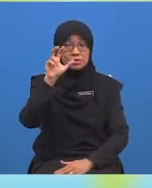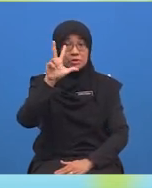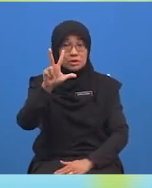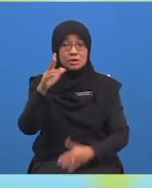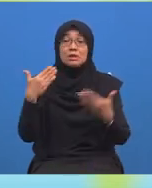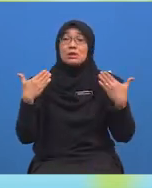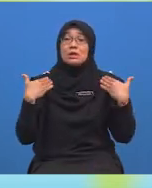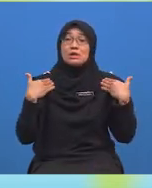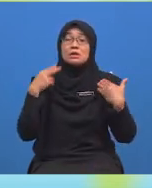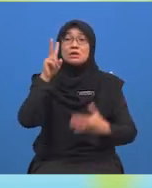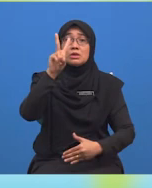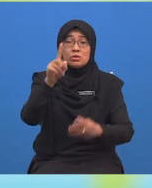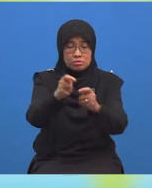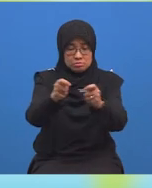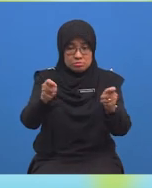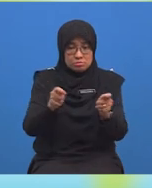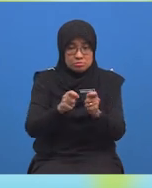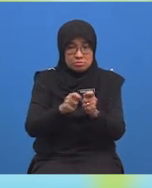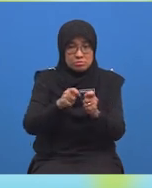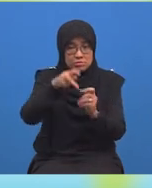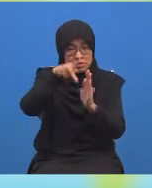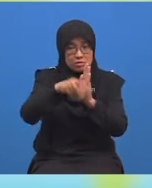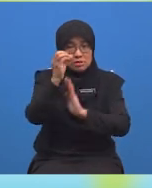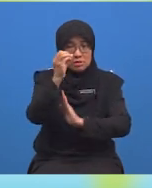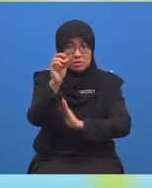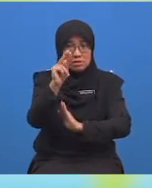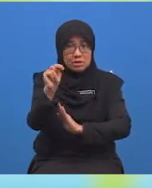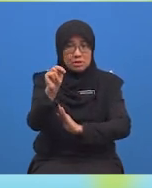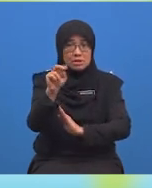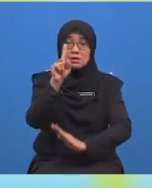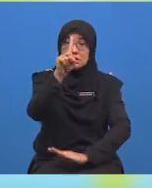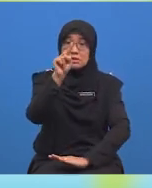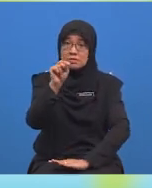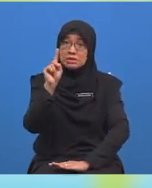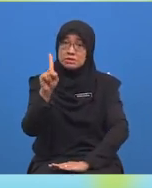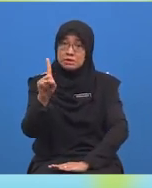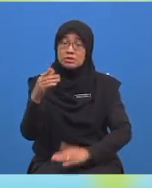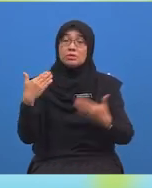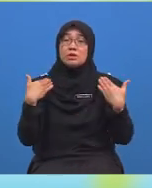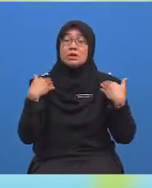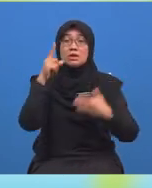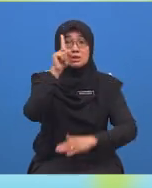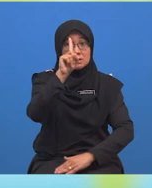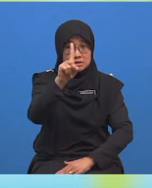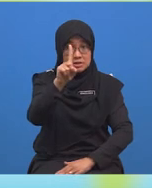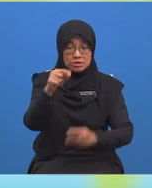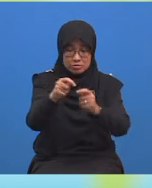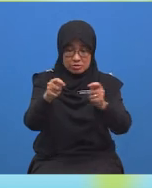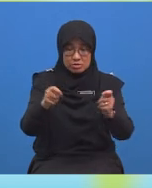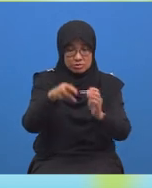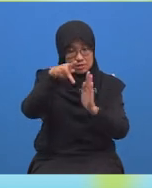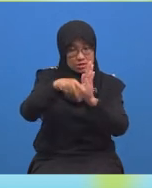0.3 ada dua tempat perpuluhan, manakala 1.1 ada satu tempat